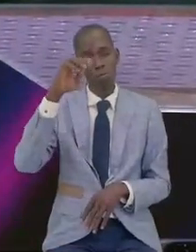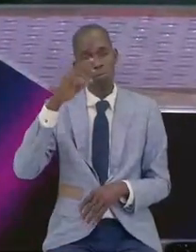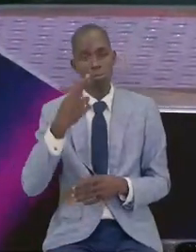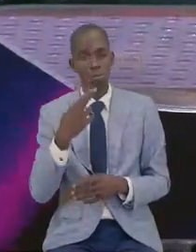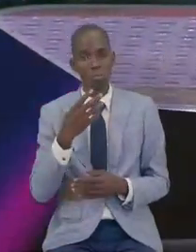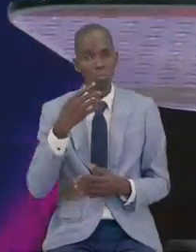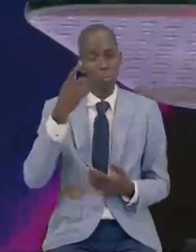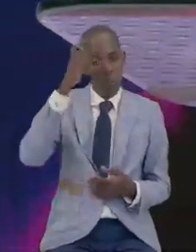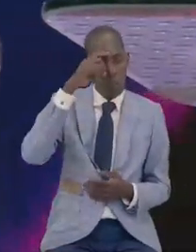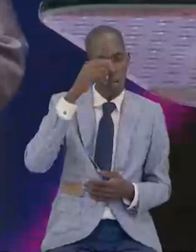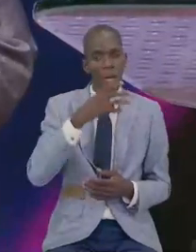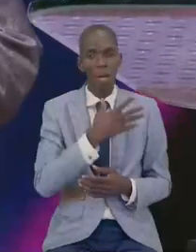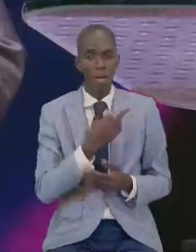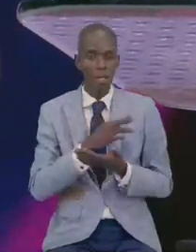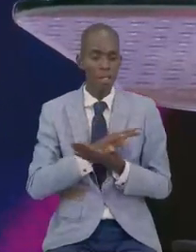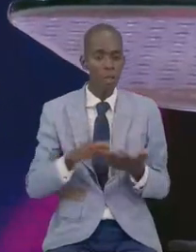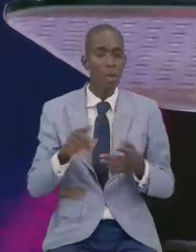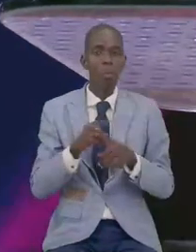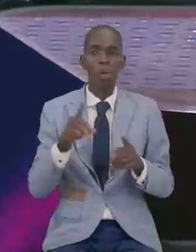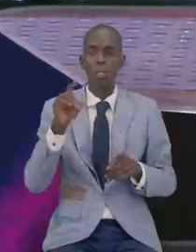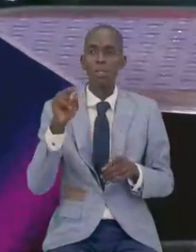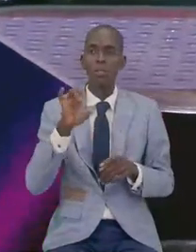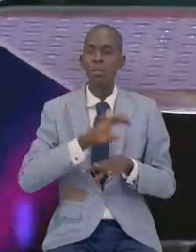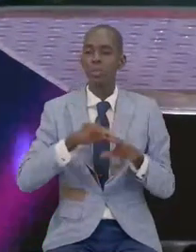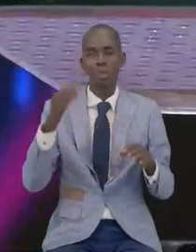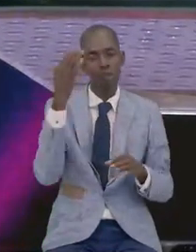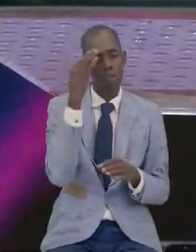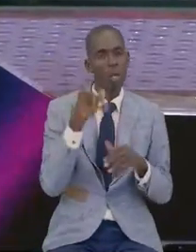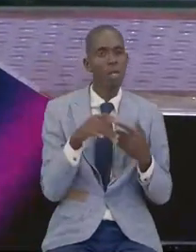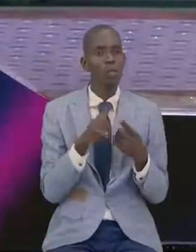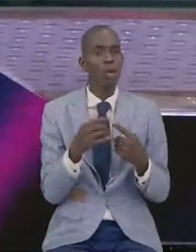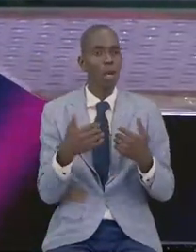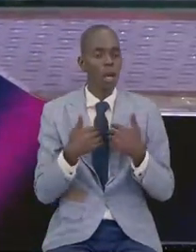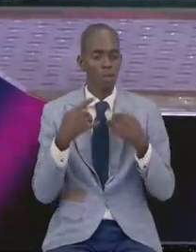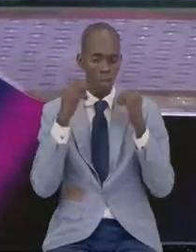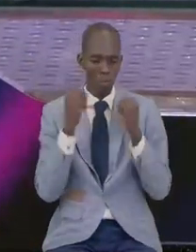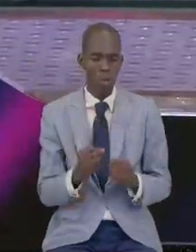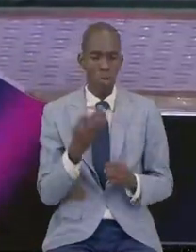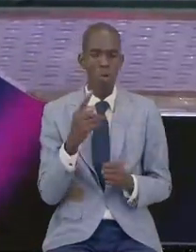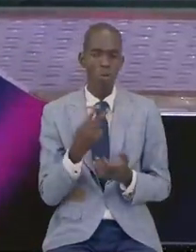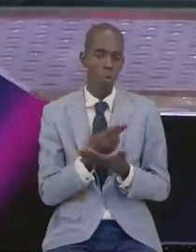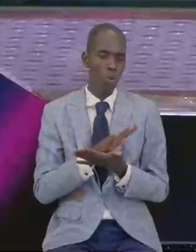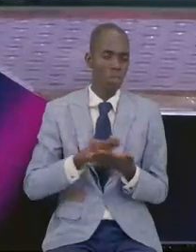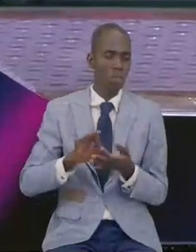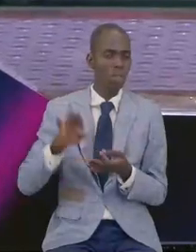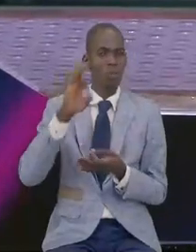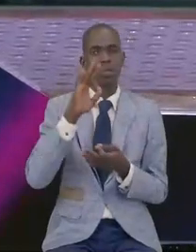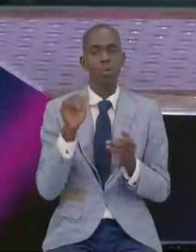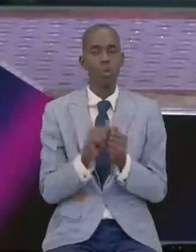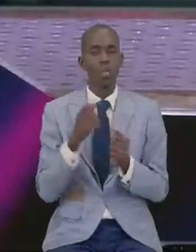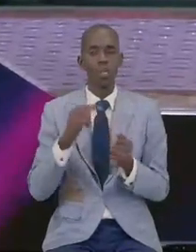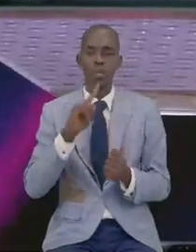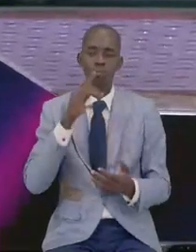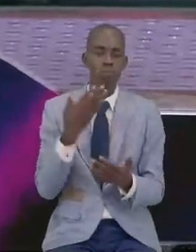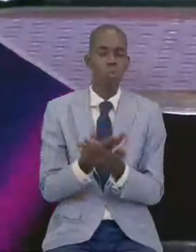cette promesse, et d'avoir la puissance du Saint-Esprit avec l'évidence de parler en une